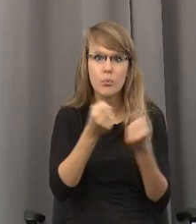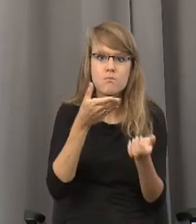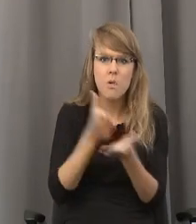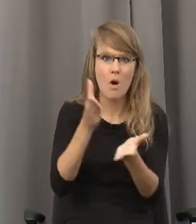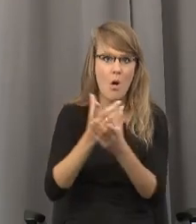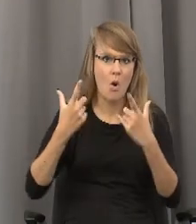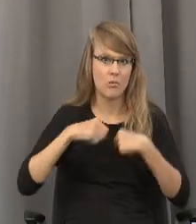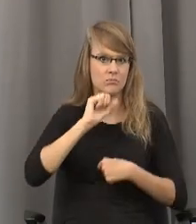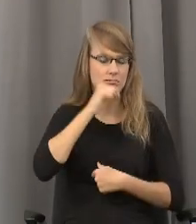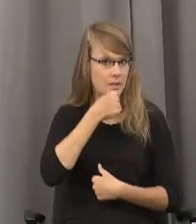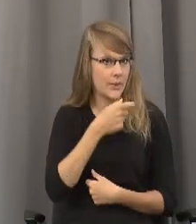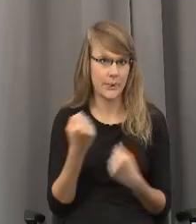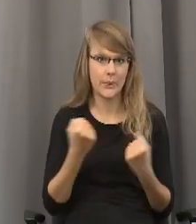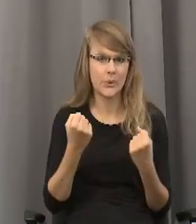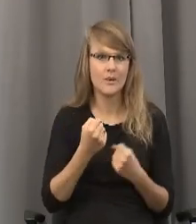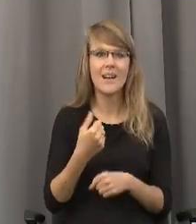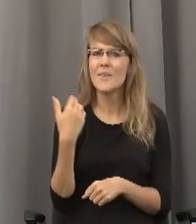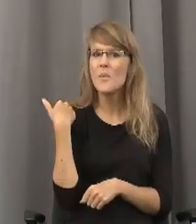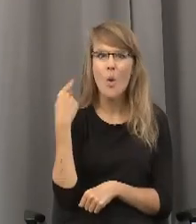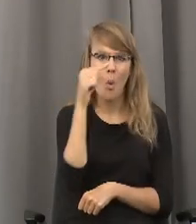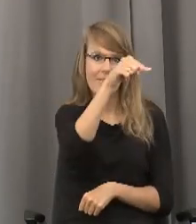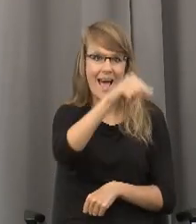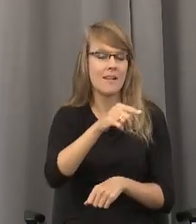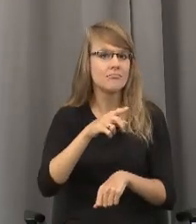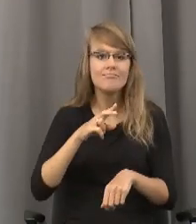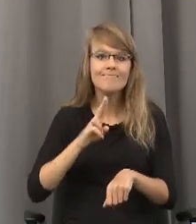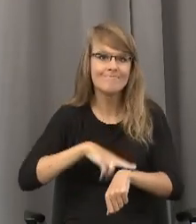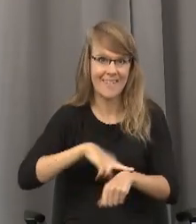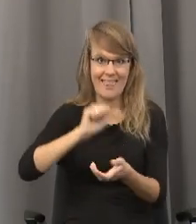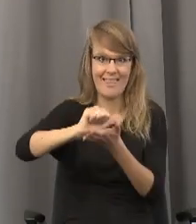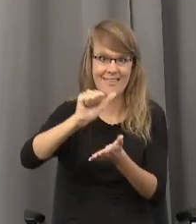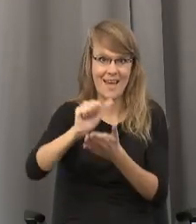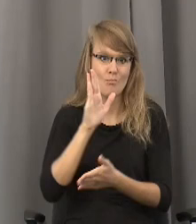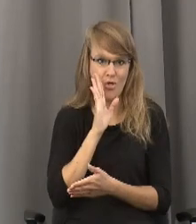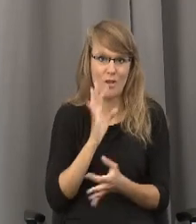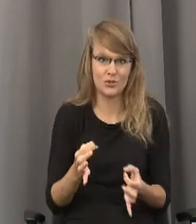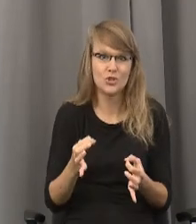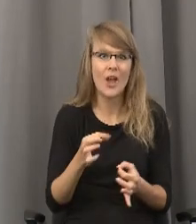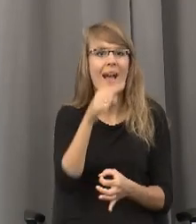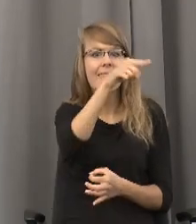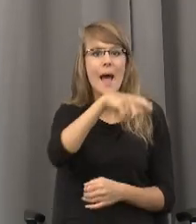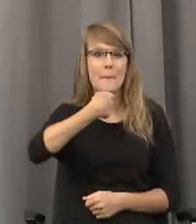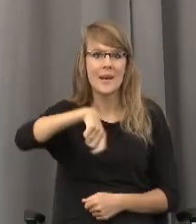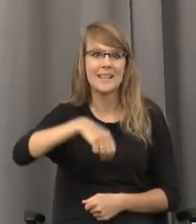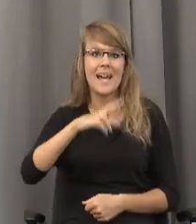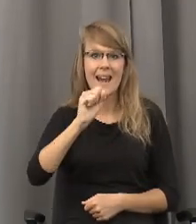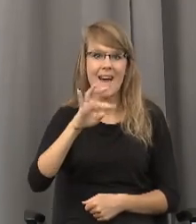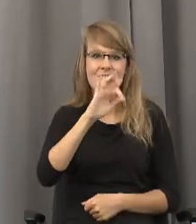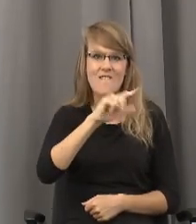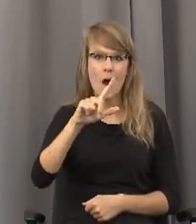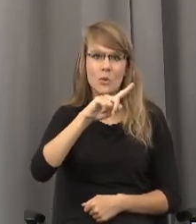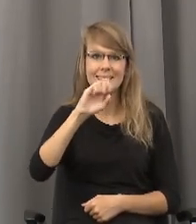Pamiętam dokładnie o tej porze, o godzinie 11 w Stargardzie przywitał nas prezydent pan Rafał Zając,